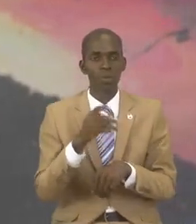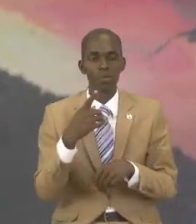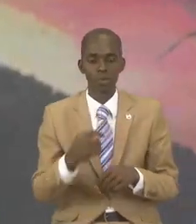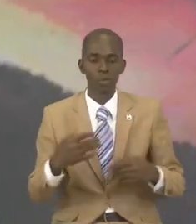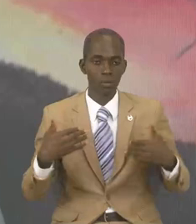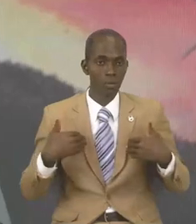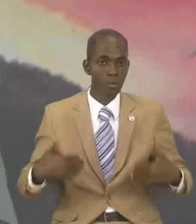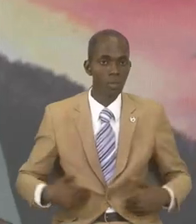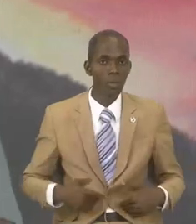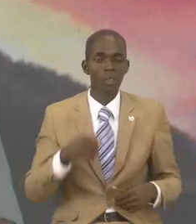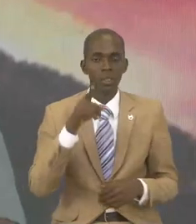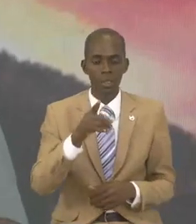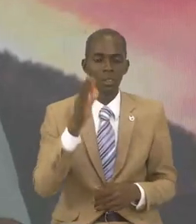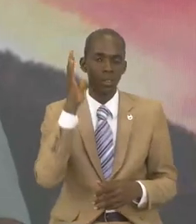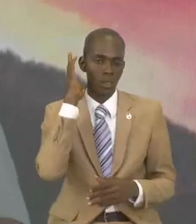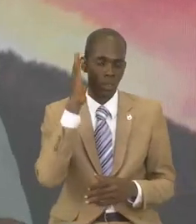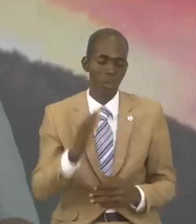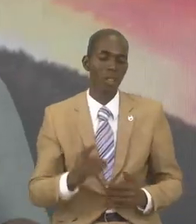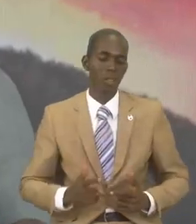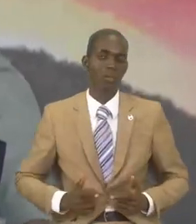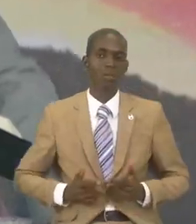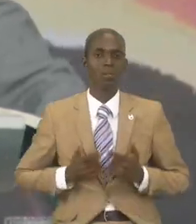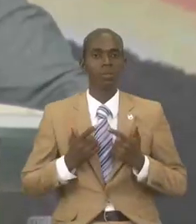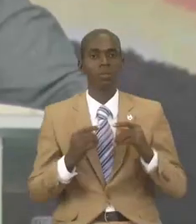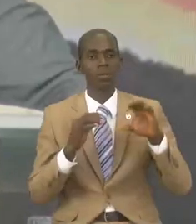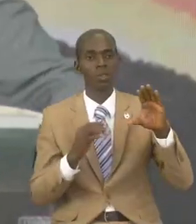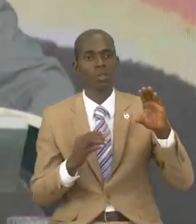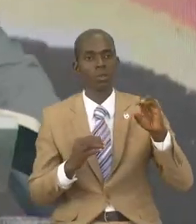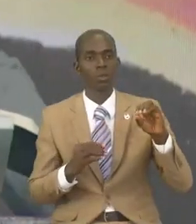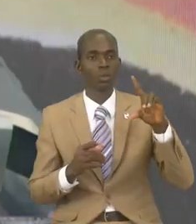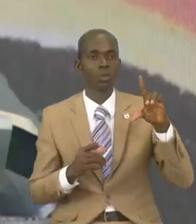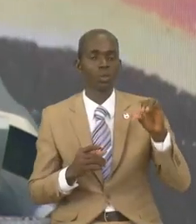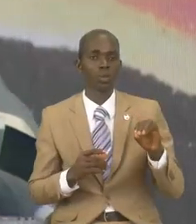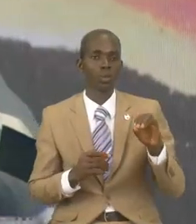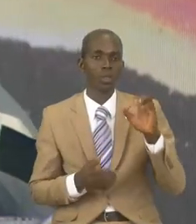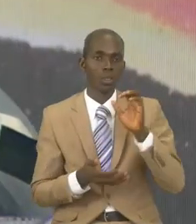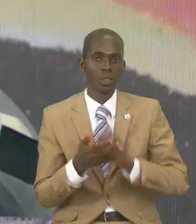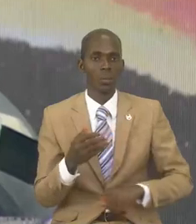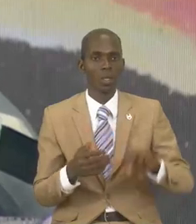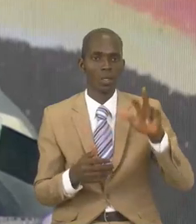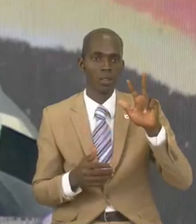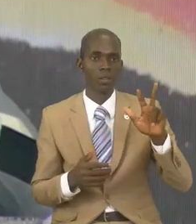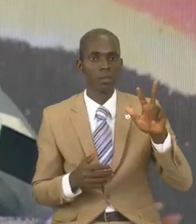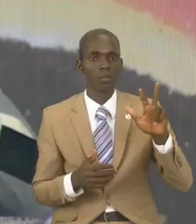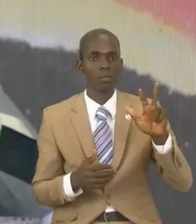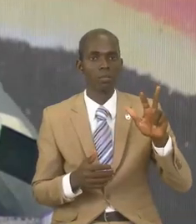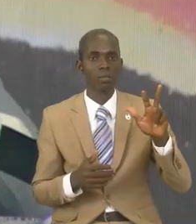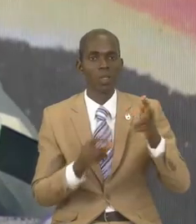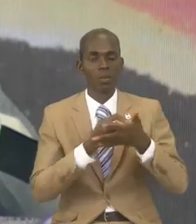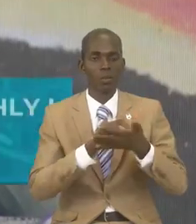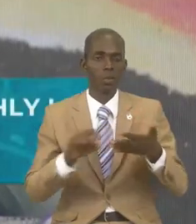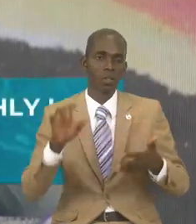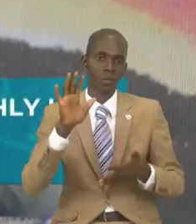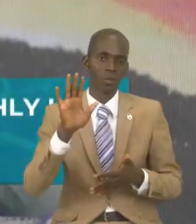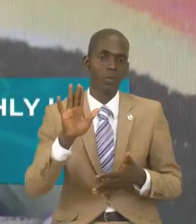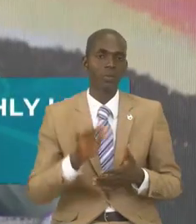actions du corps, vous vivrez. Colossiens, chapitre 3,